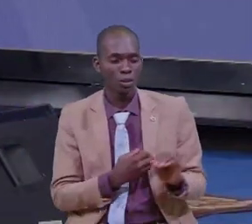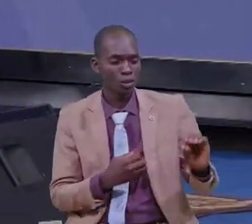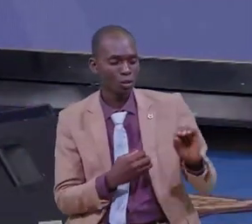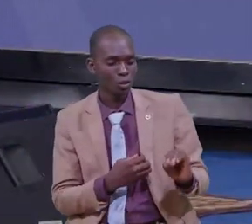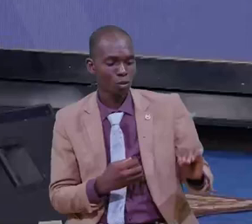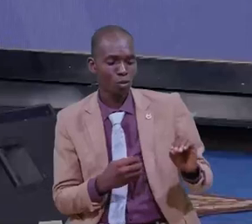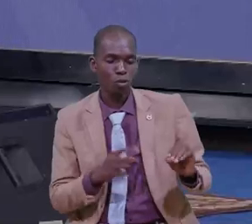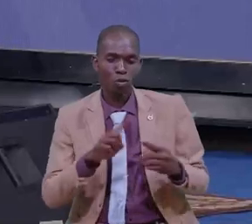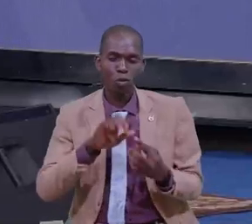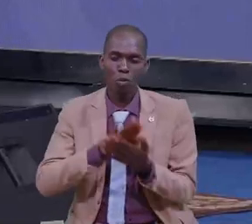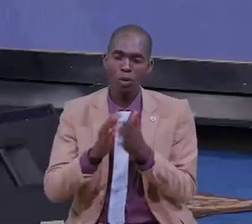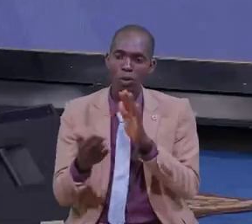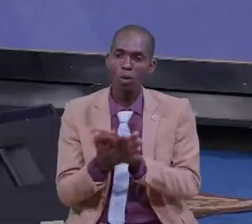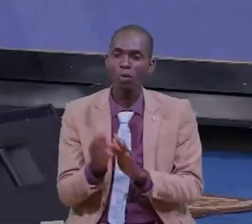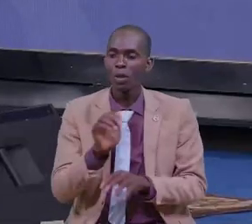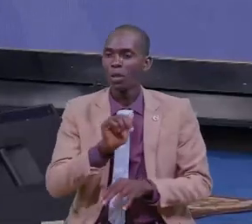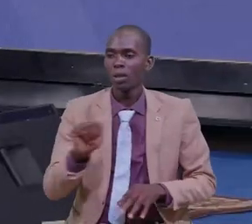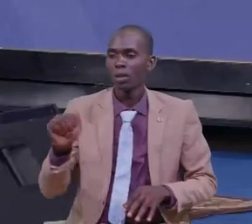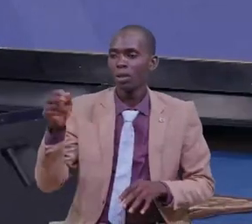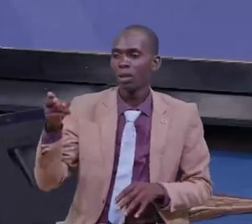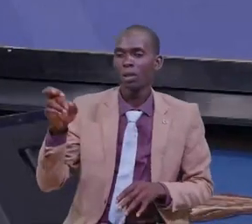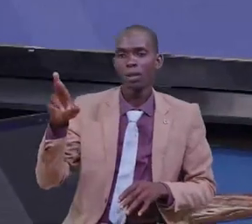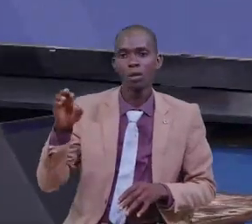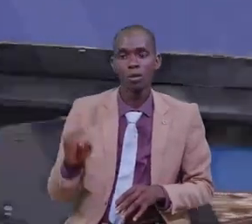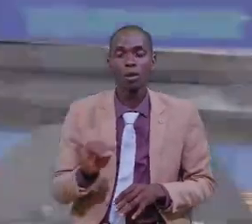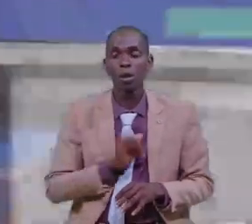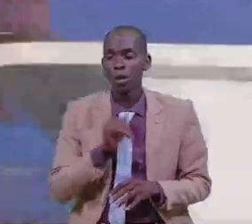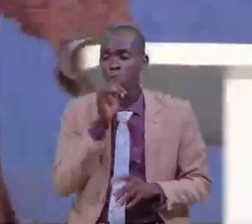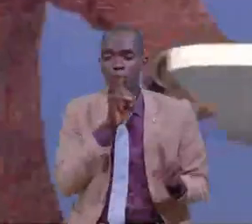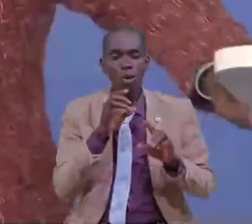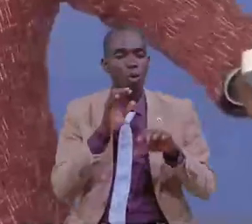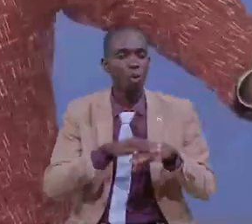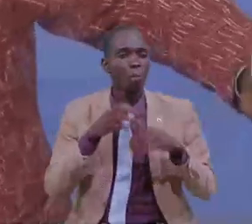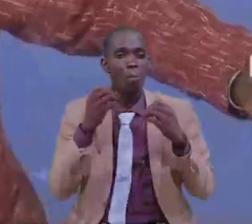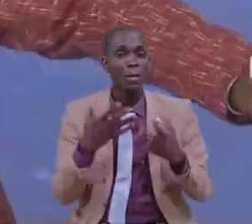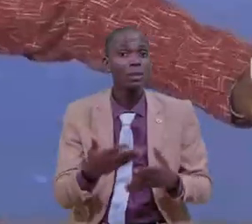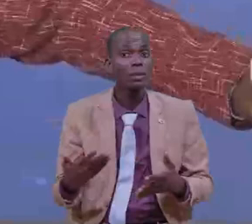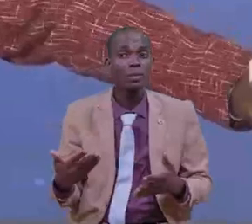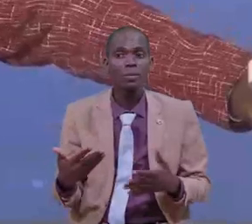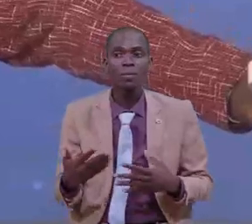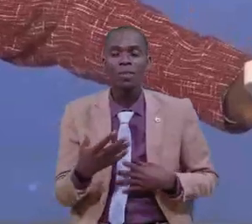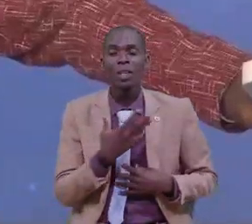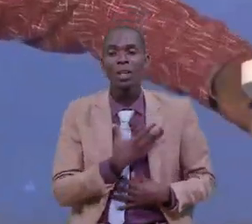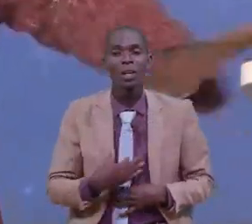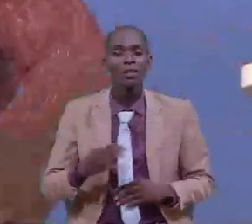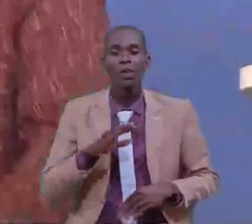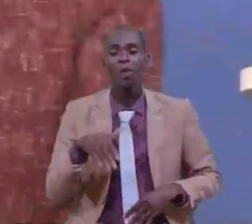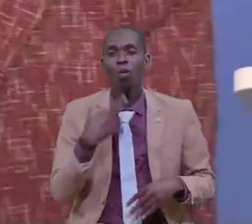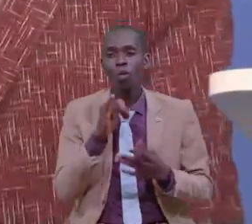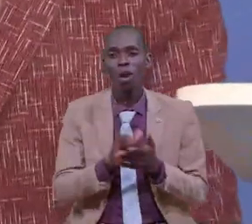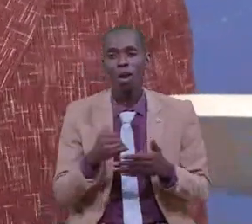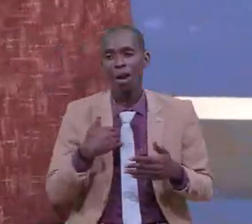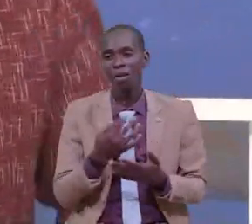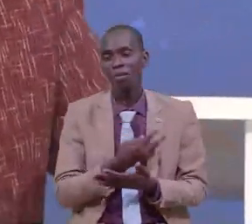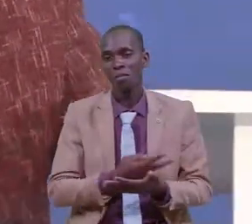prendre un zéro pour donner un héros. Je parle d'un certain nombre de choses. Je parle de ceux qui ont